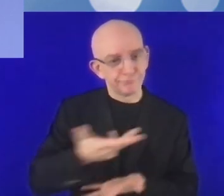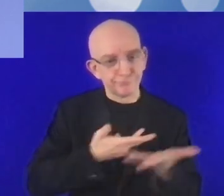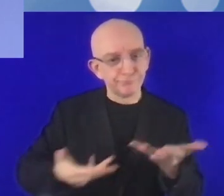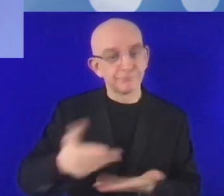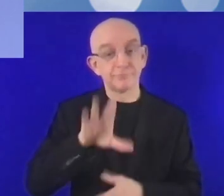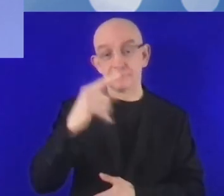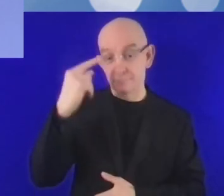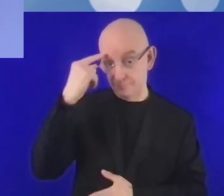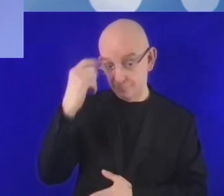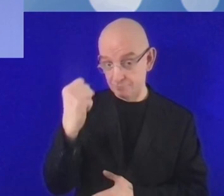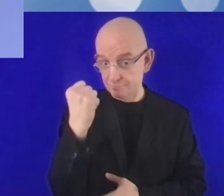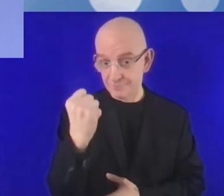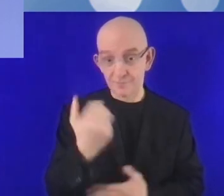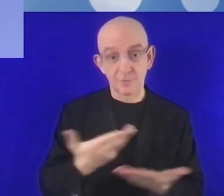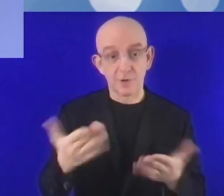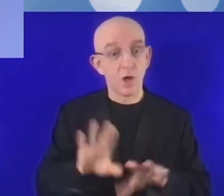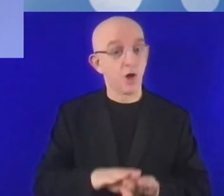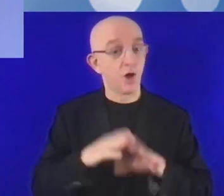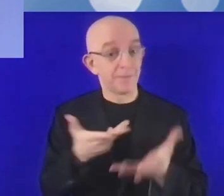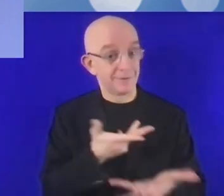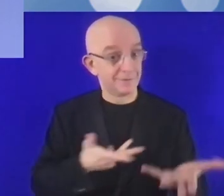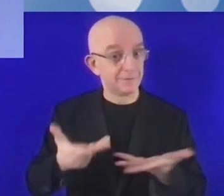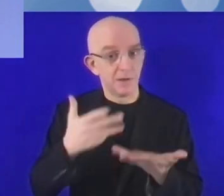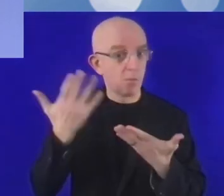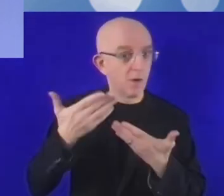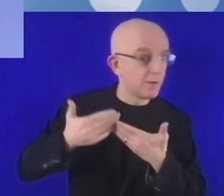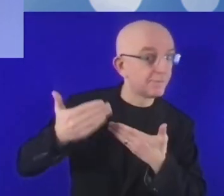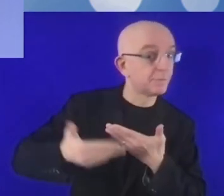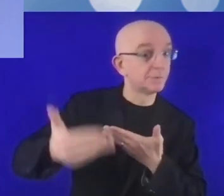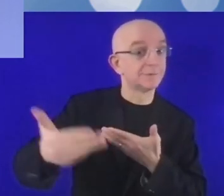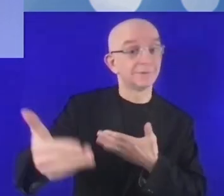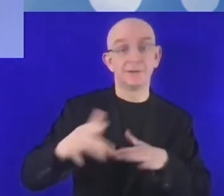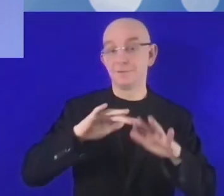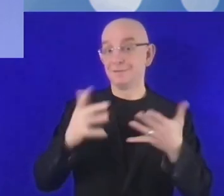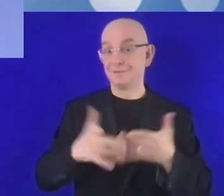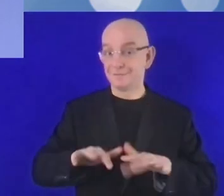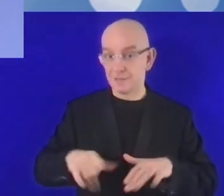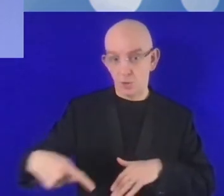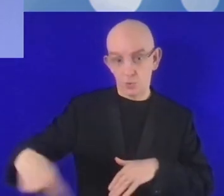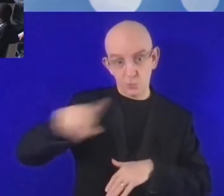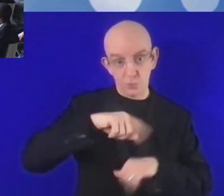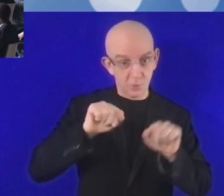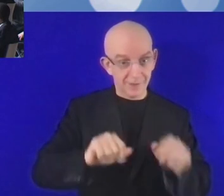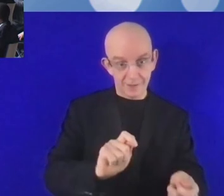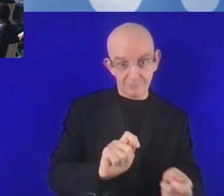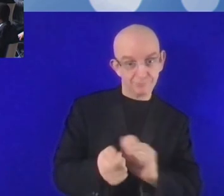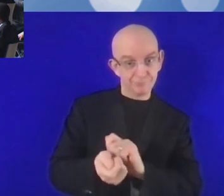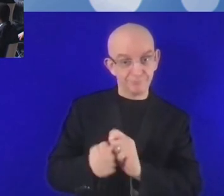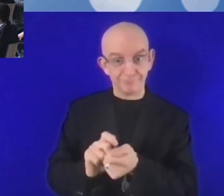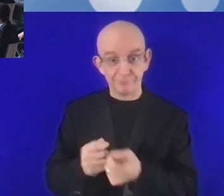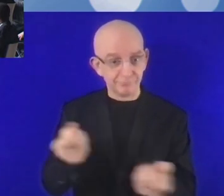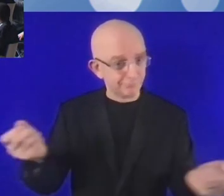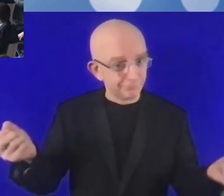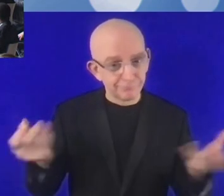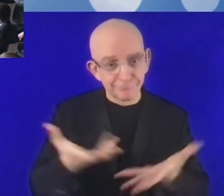这个活动取得圆满成功，而且我希望大家积极的参与，积极提出意